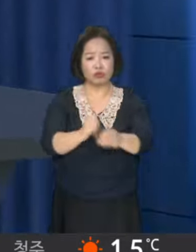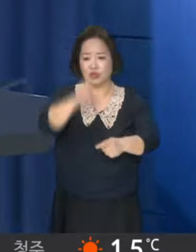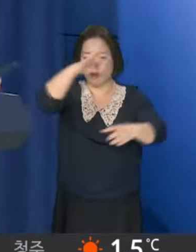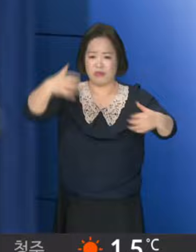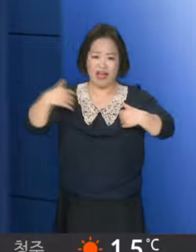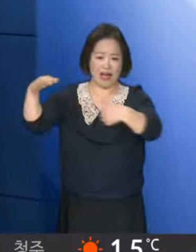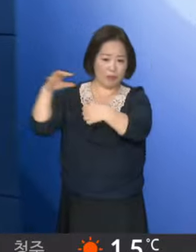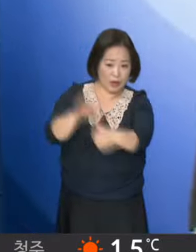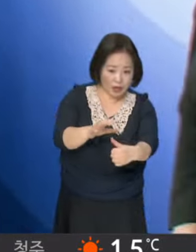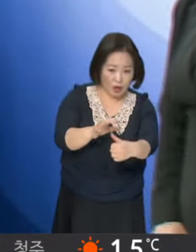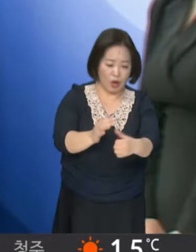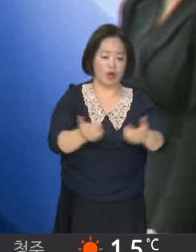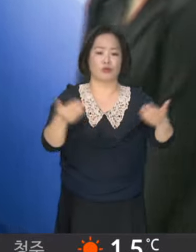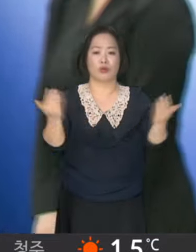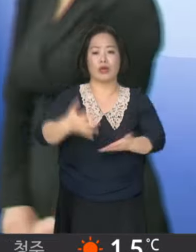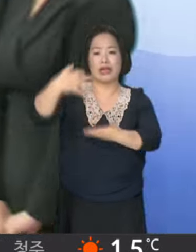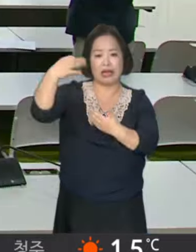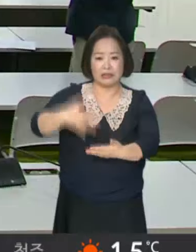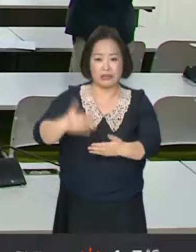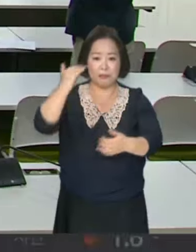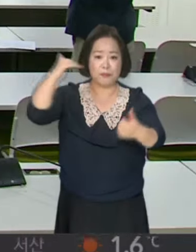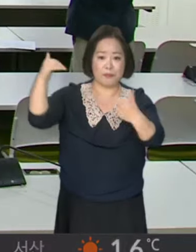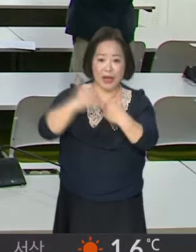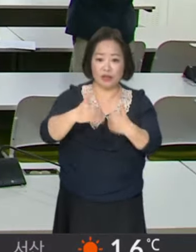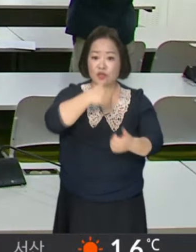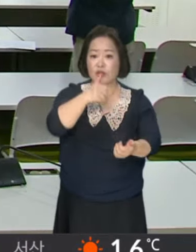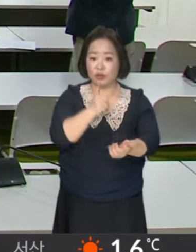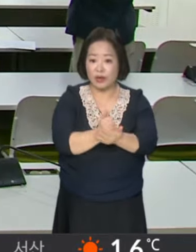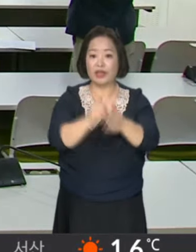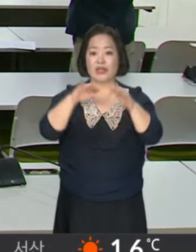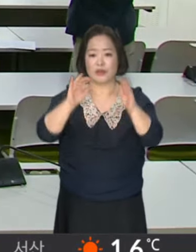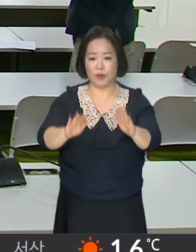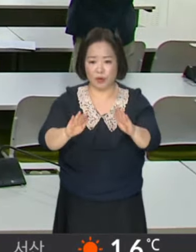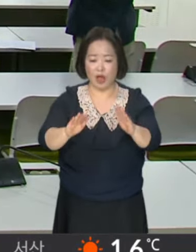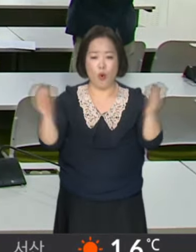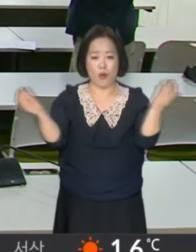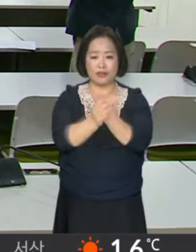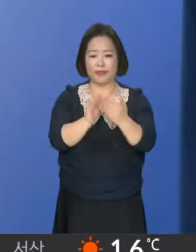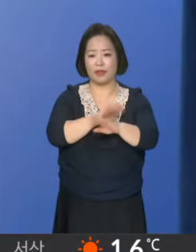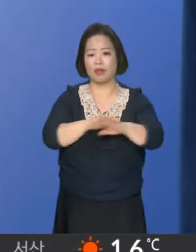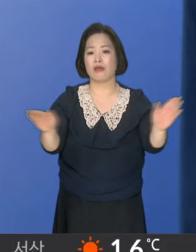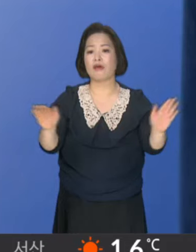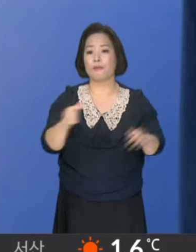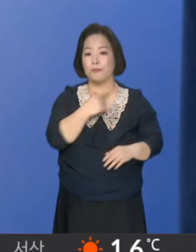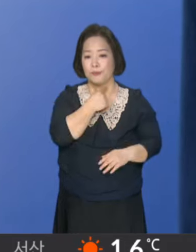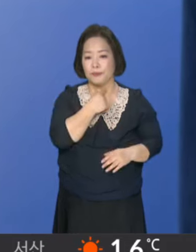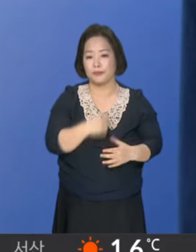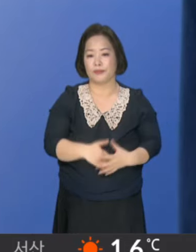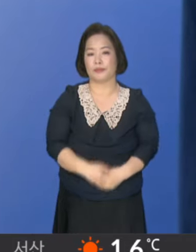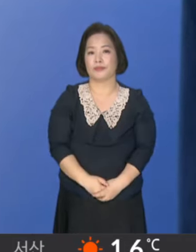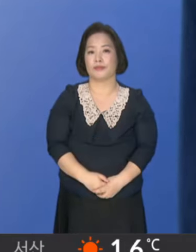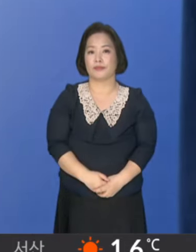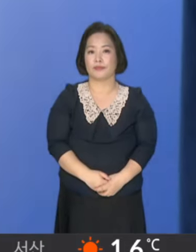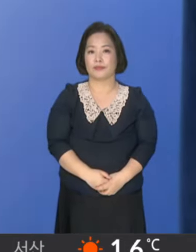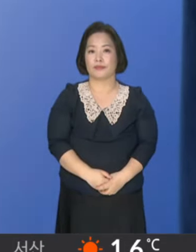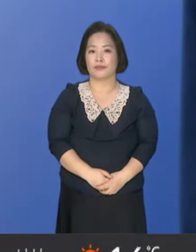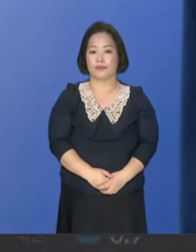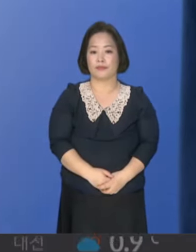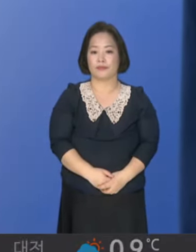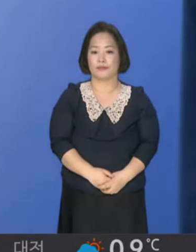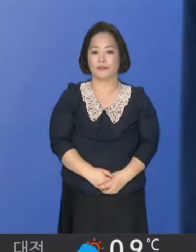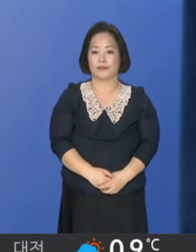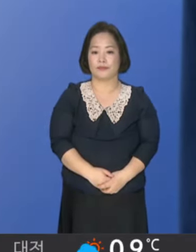속에 정당한 노동의 가치를 는 행위가 이번 기회에 뿌리 뽑힐지 주목됩니다 연합뉴스 t